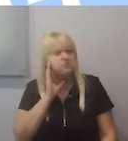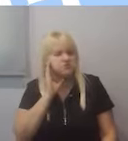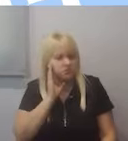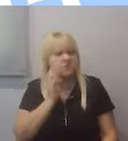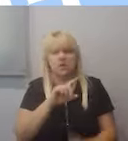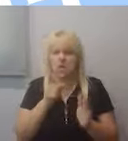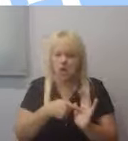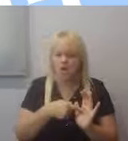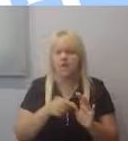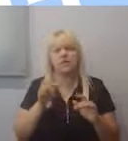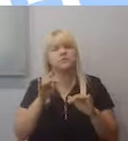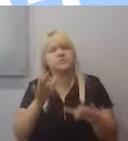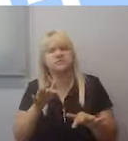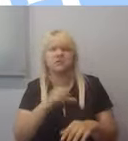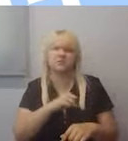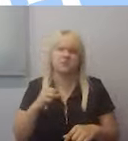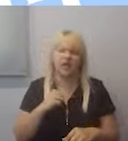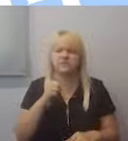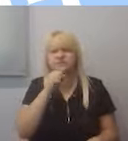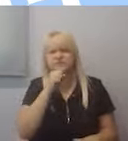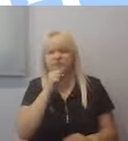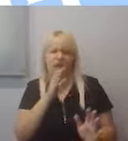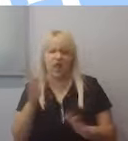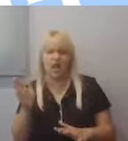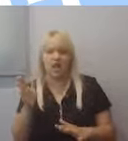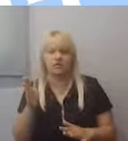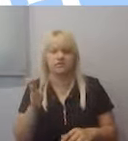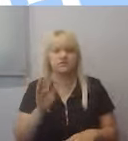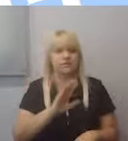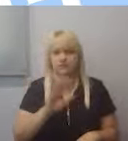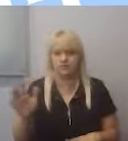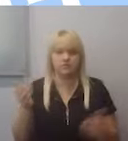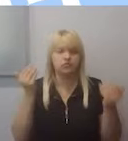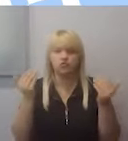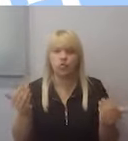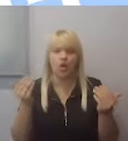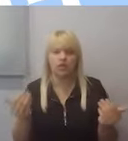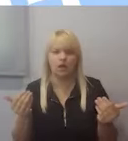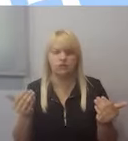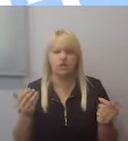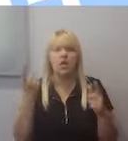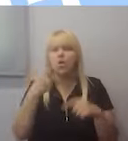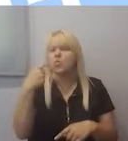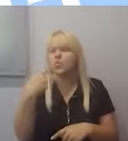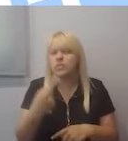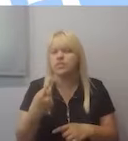kaut kad tā darīšana ir jāsāk šodien un runājot par